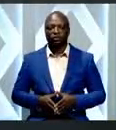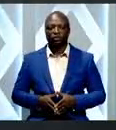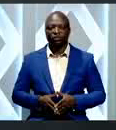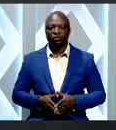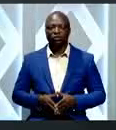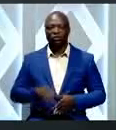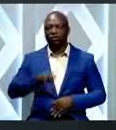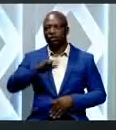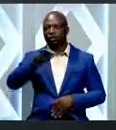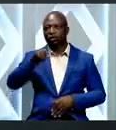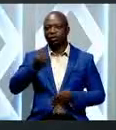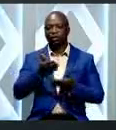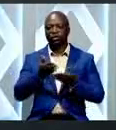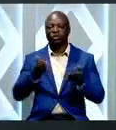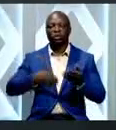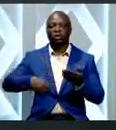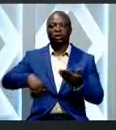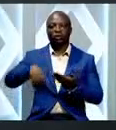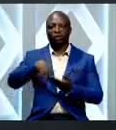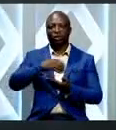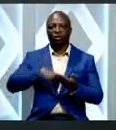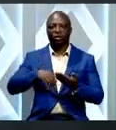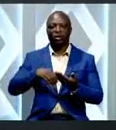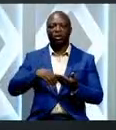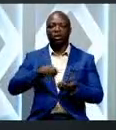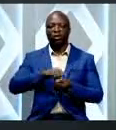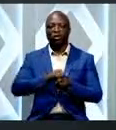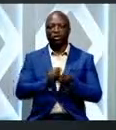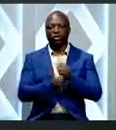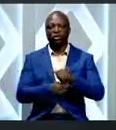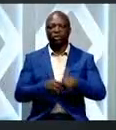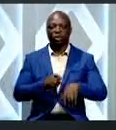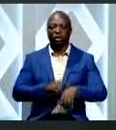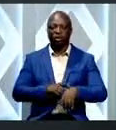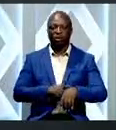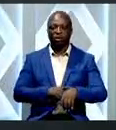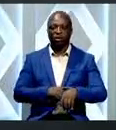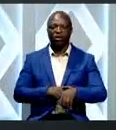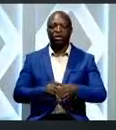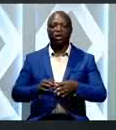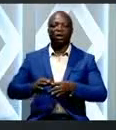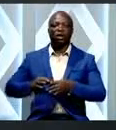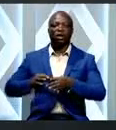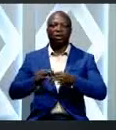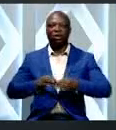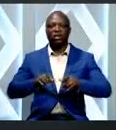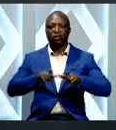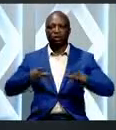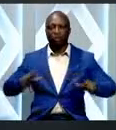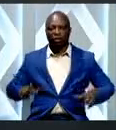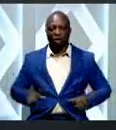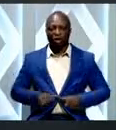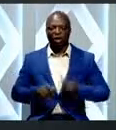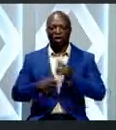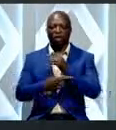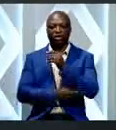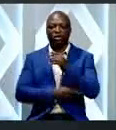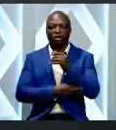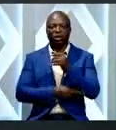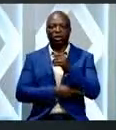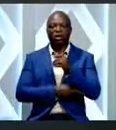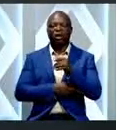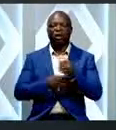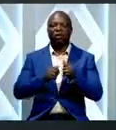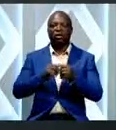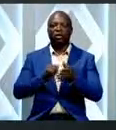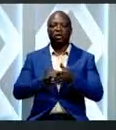Tout autre chose, l'environnement, le changement climatique, les collectivités locales et régionales de l'espace